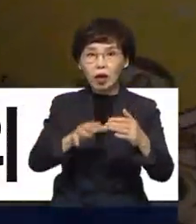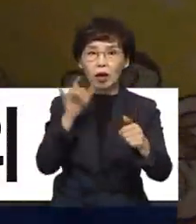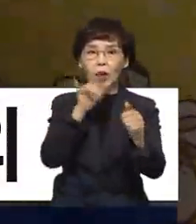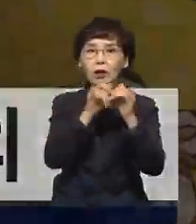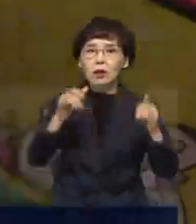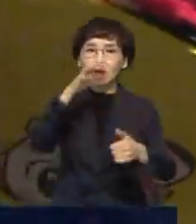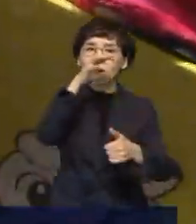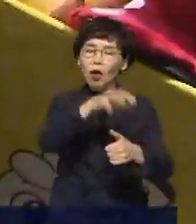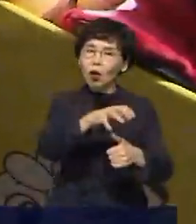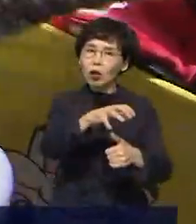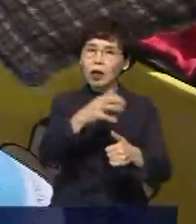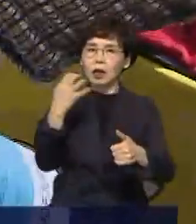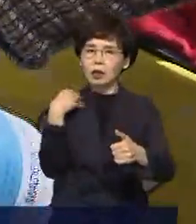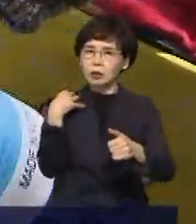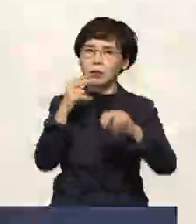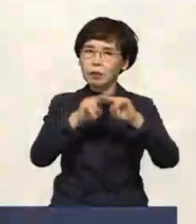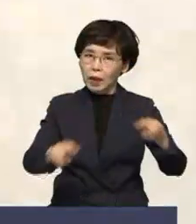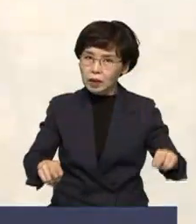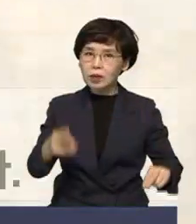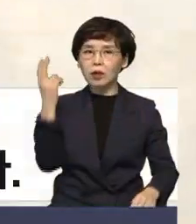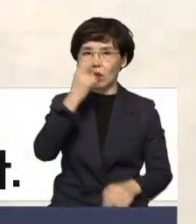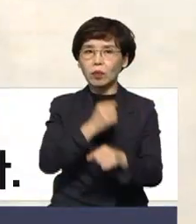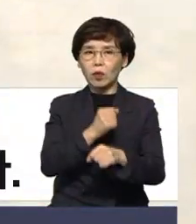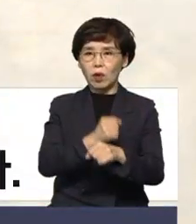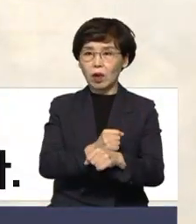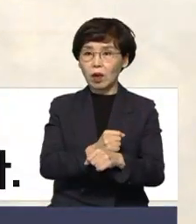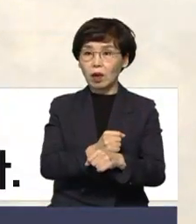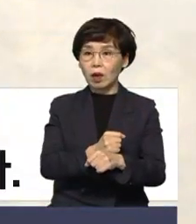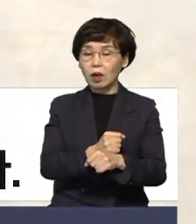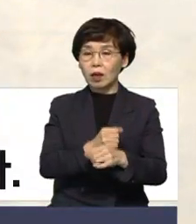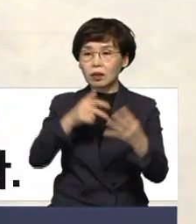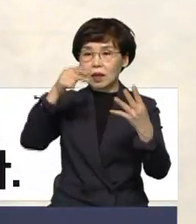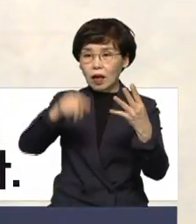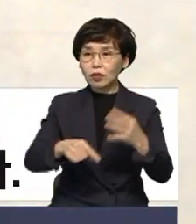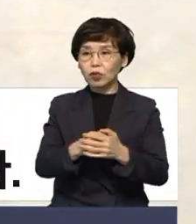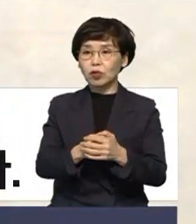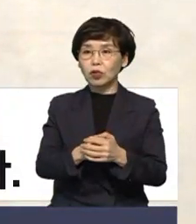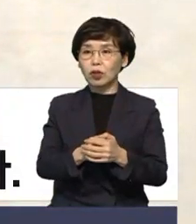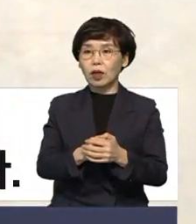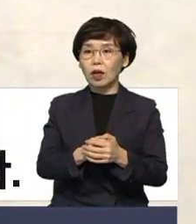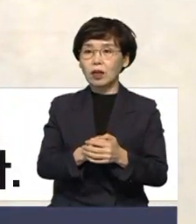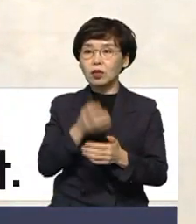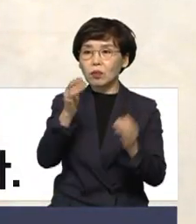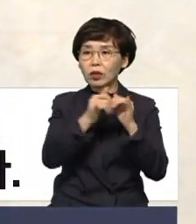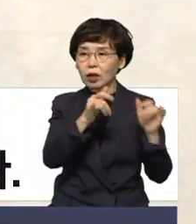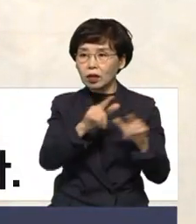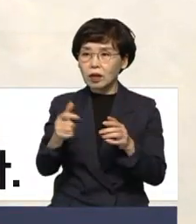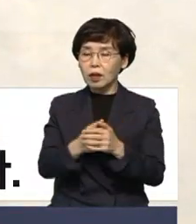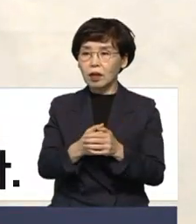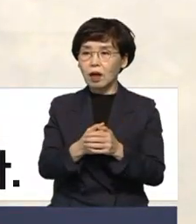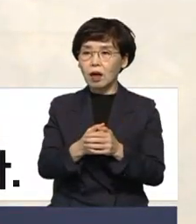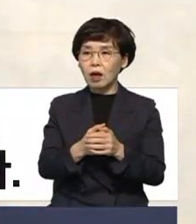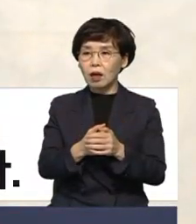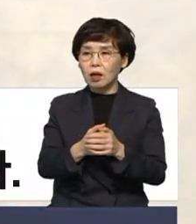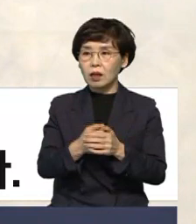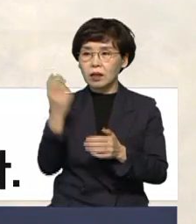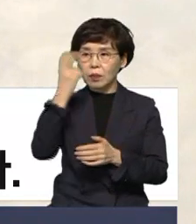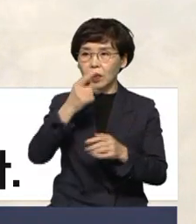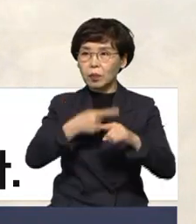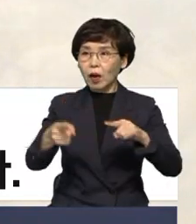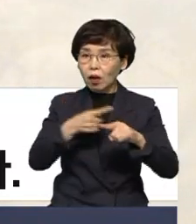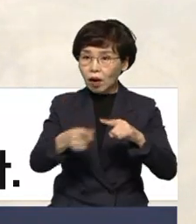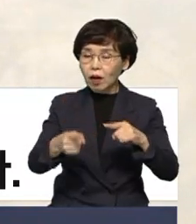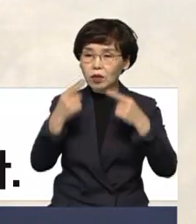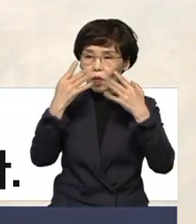의무를 폐지할지 결정합니다. 4주간의 이행기를 전문가들과 면밀히 살피고 평가하겠습니다. 종합적인